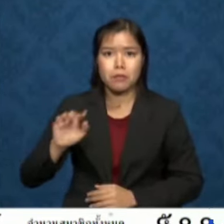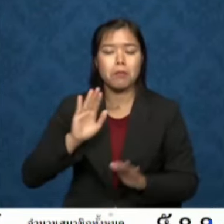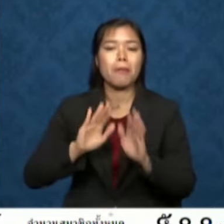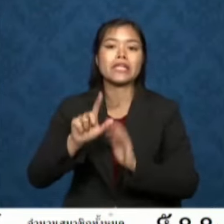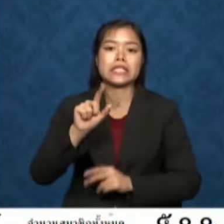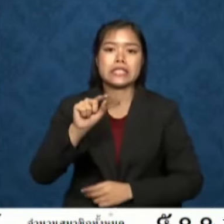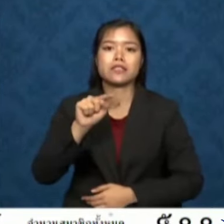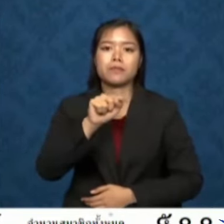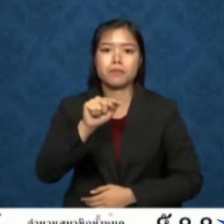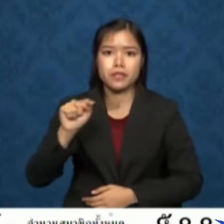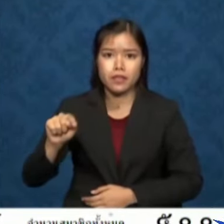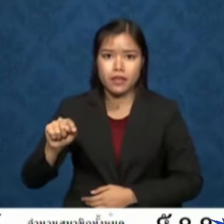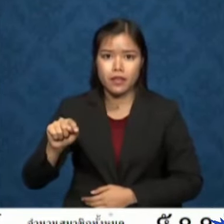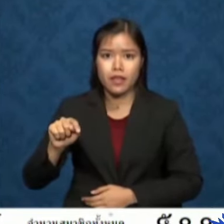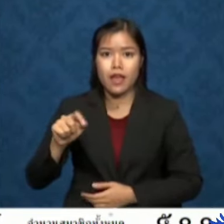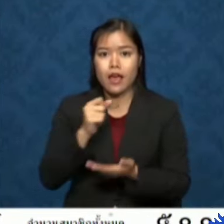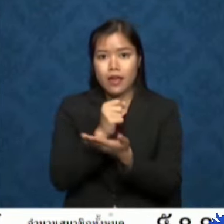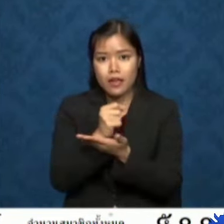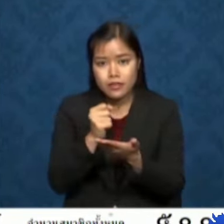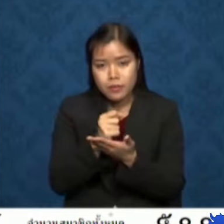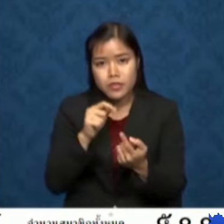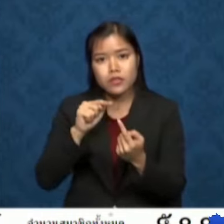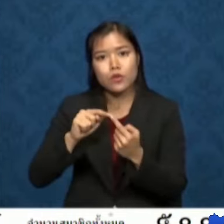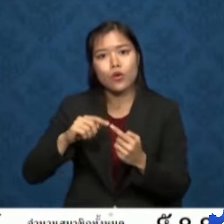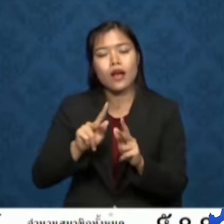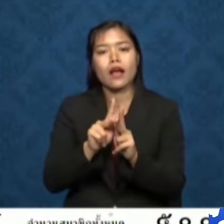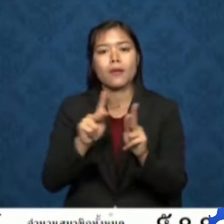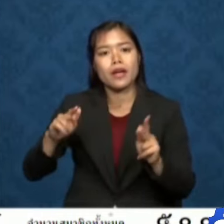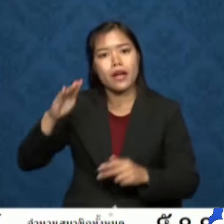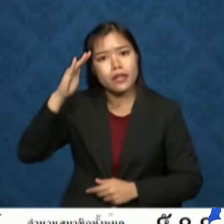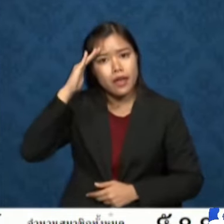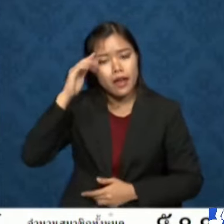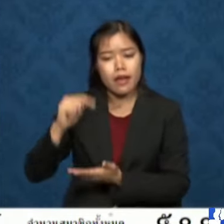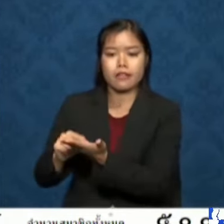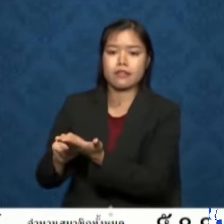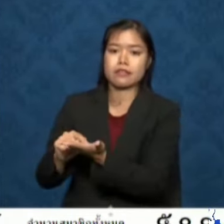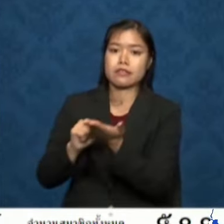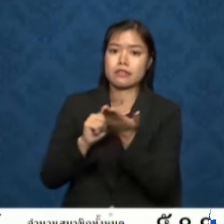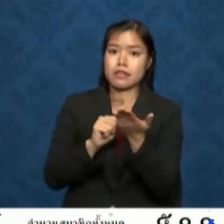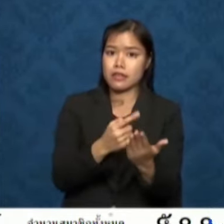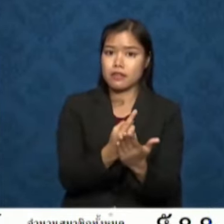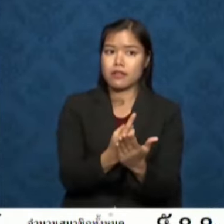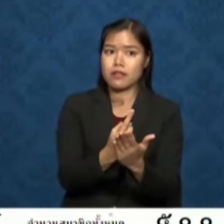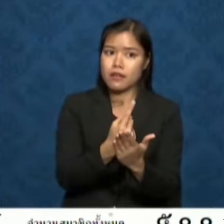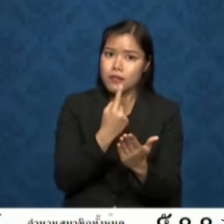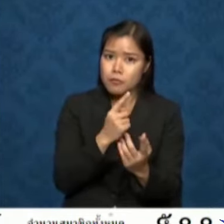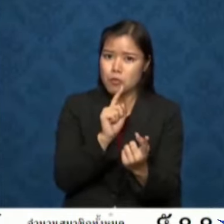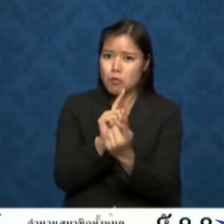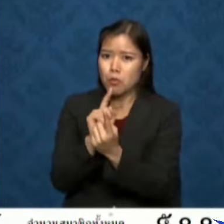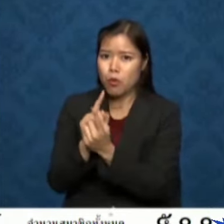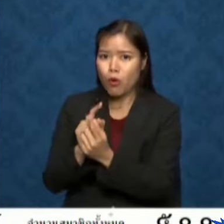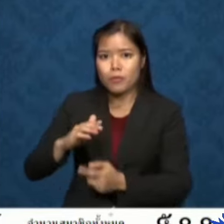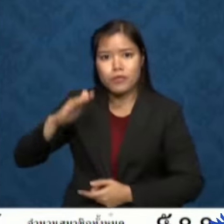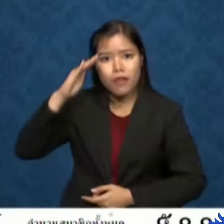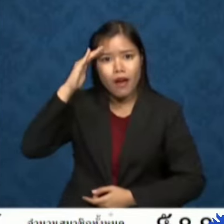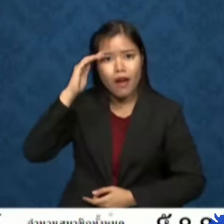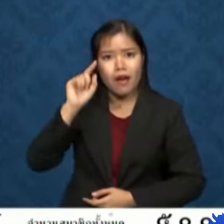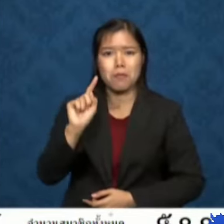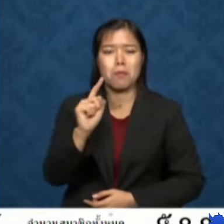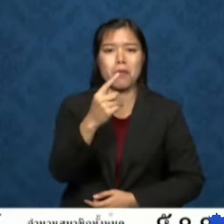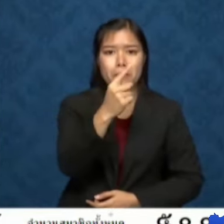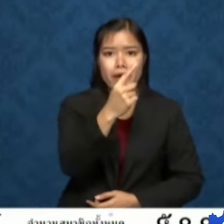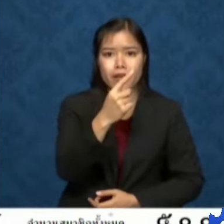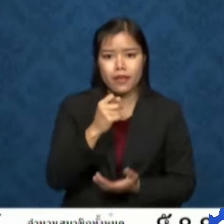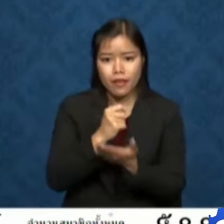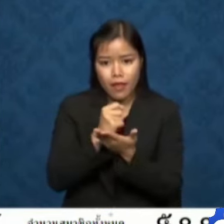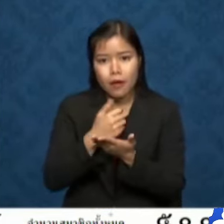ปัญหายาเสพติดคณะกรรมาธิการการทหารเคยเชิญหน่วยงานของกองทัพบางผลัดพบว่ามีพลทหารใหม่เกี่ยวพันกับยาเสพติด